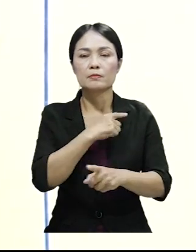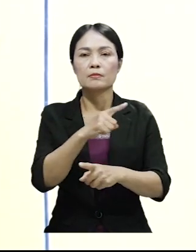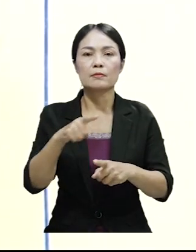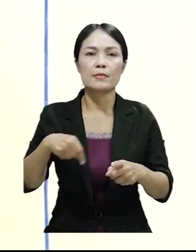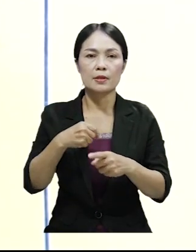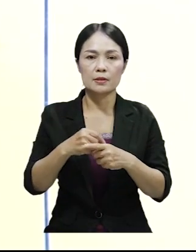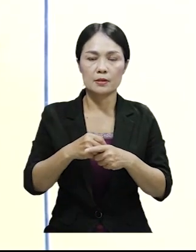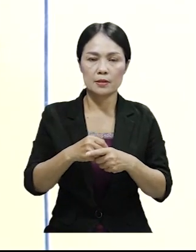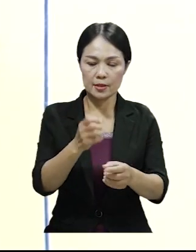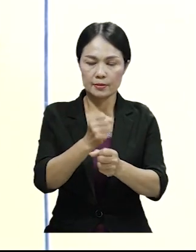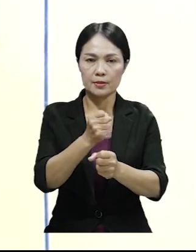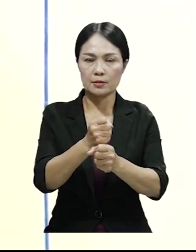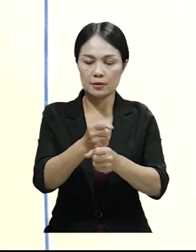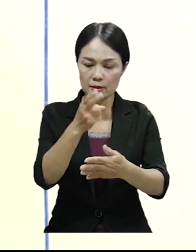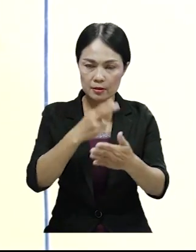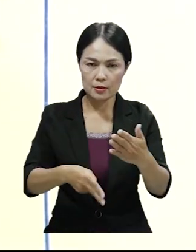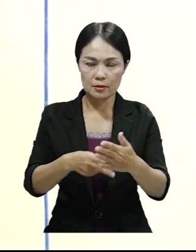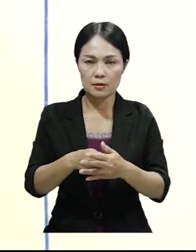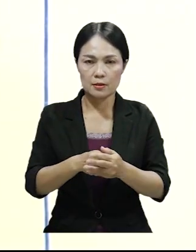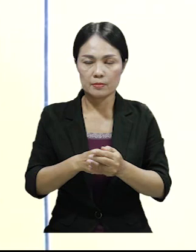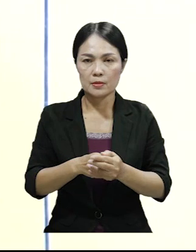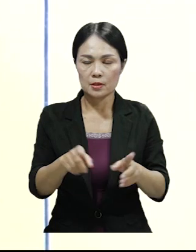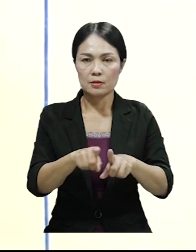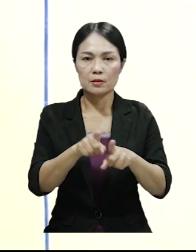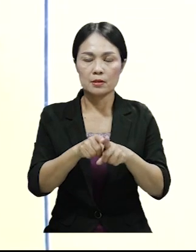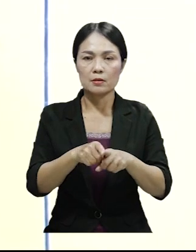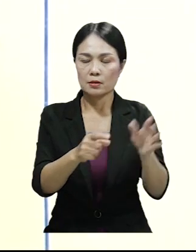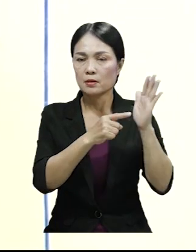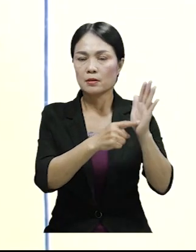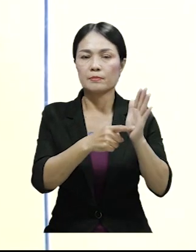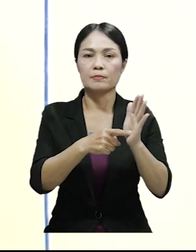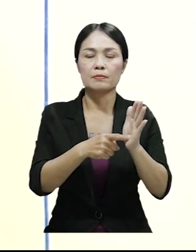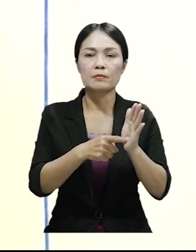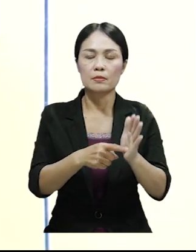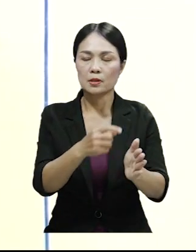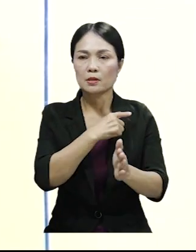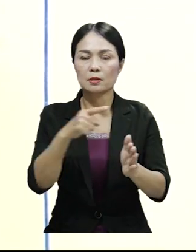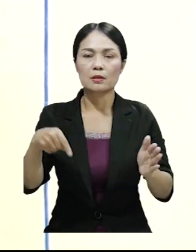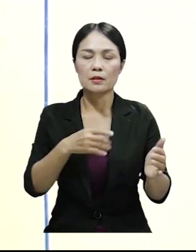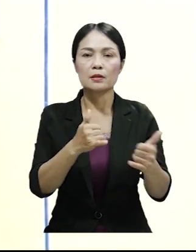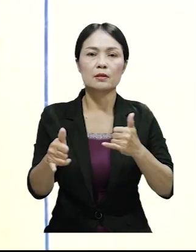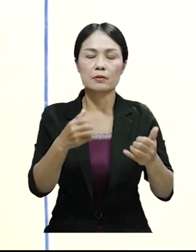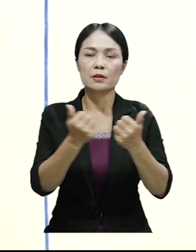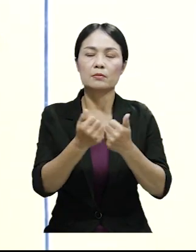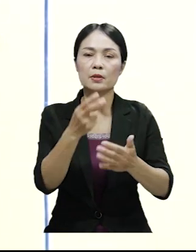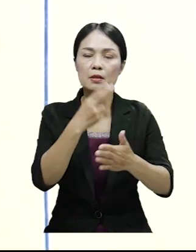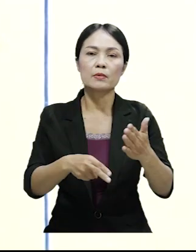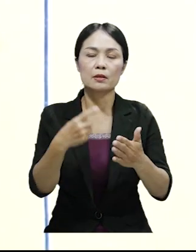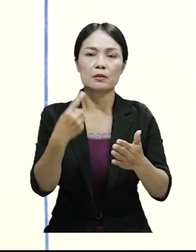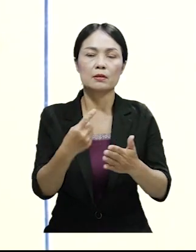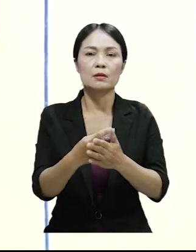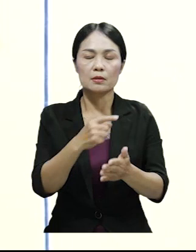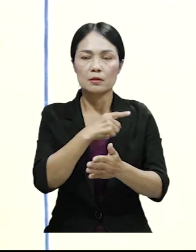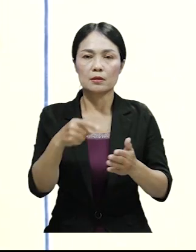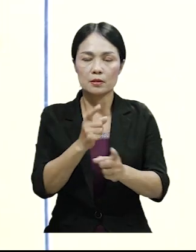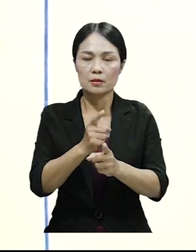អំពីការធ្វើកិច្ចការអ្វីមួយឬក៏ដូចជាក្នុងឧទាហរណ៍អញ្ចឹងរបស់យើងលេងនៅល្បែងអ្វីមួយអញ្ចឹង